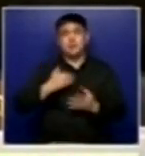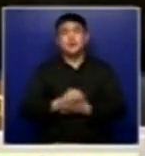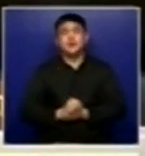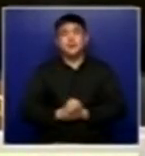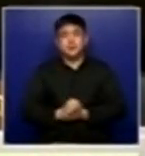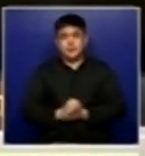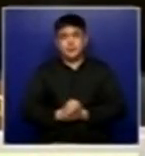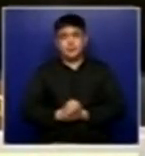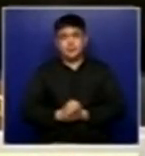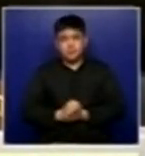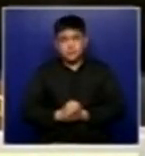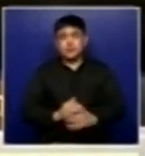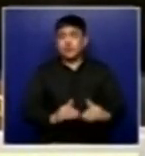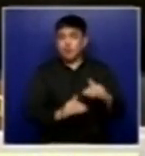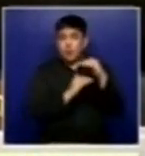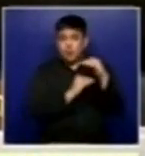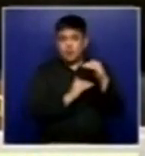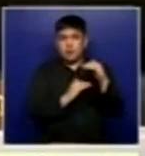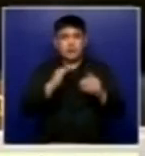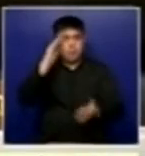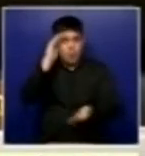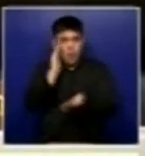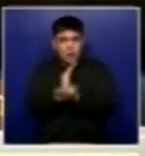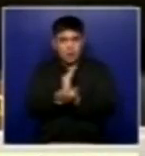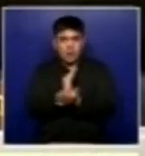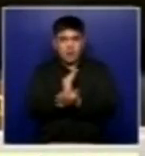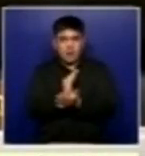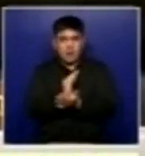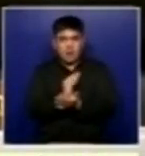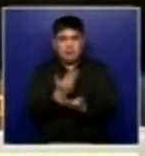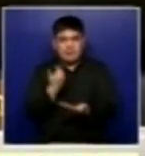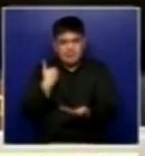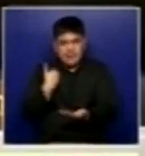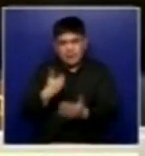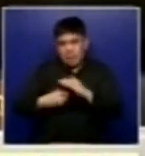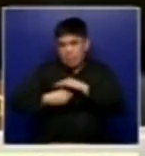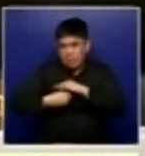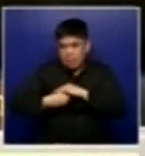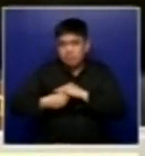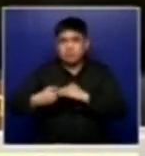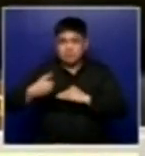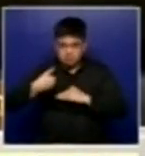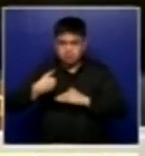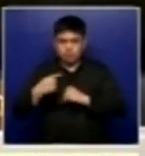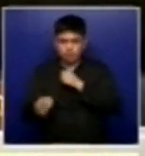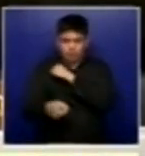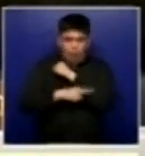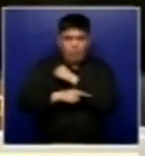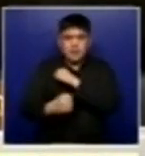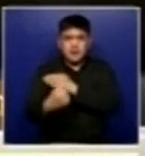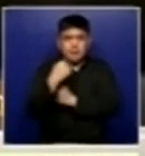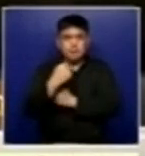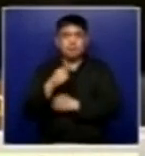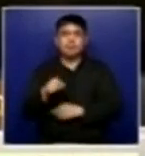นดมาตรการว่าหากมีเจ้าหน้าที่เข้าไปมีส่วนเกี่ยวข้องหรือปล่อยปละละเลยนั้นก็จะต้องลงโทษเจ้าหน้าที่อย่างเด็ดขาดด้วยเ